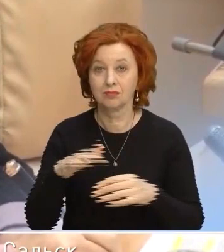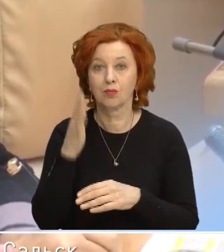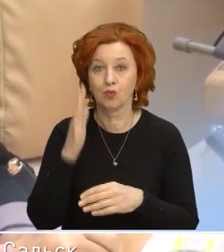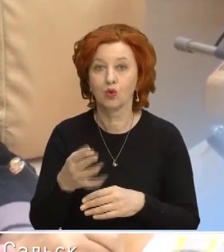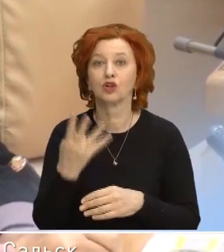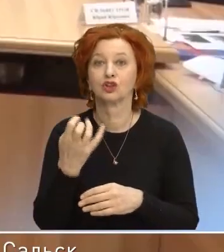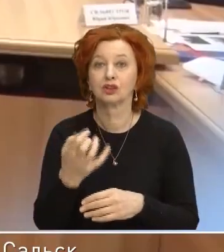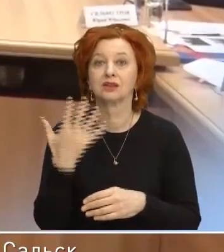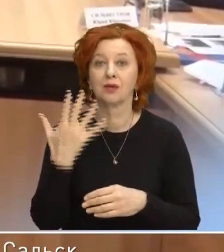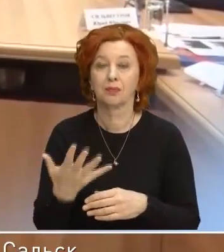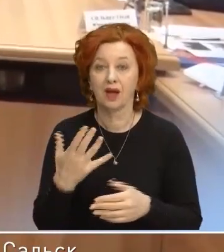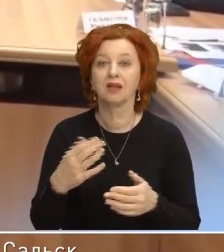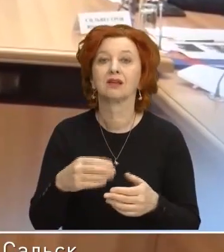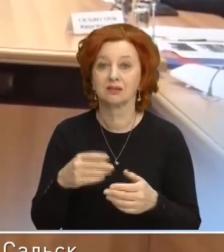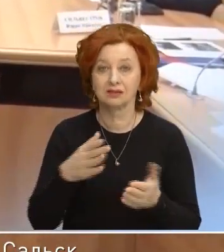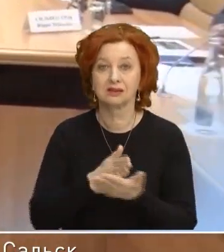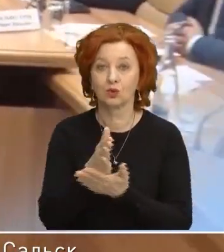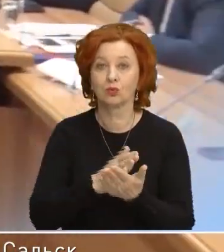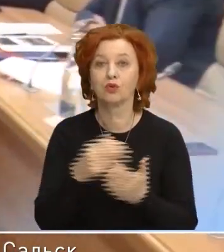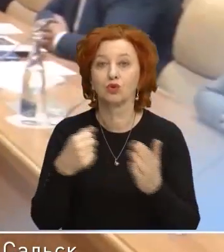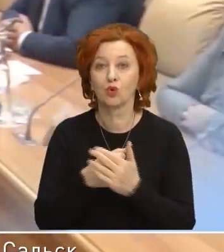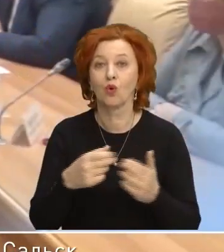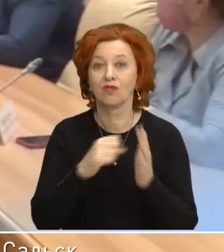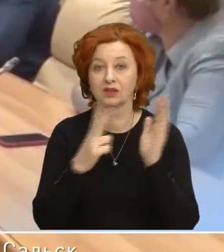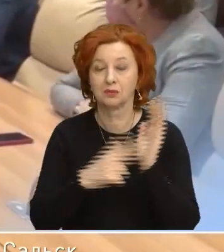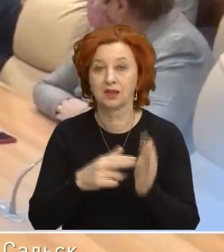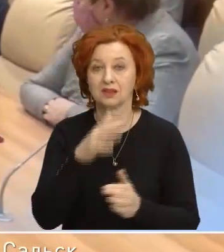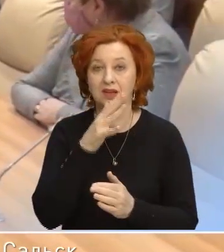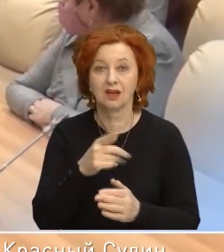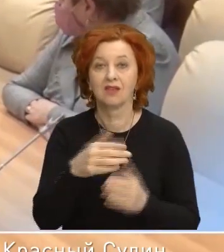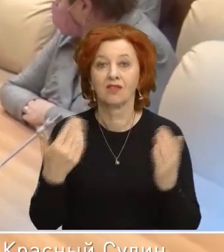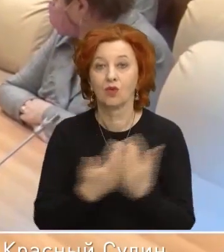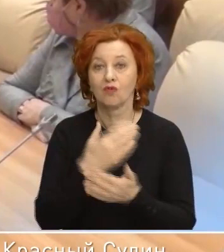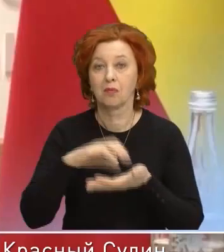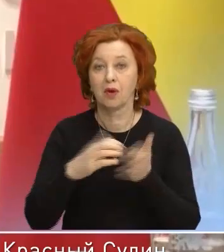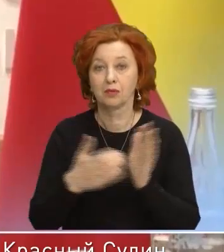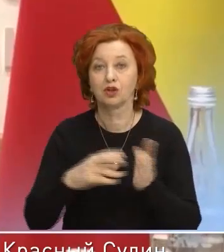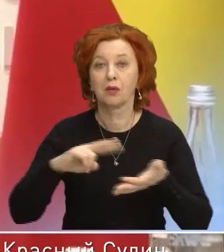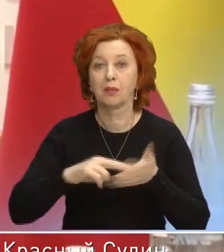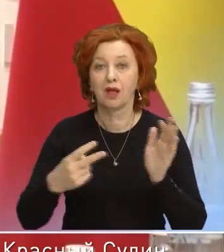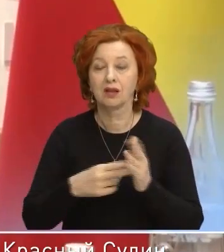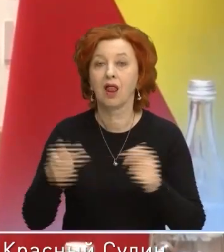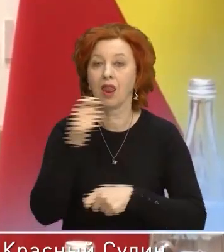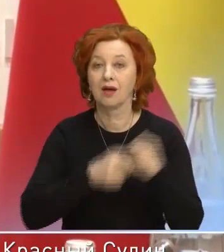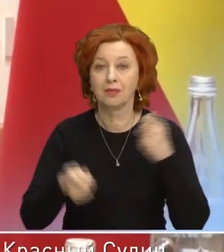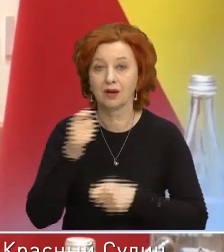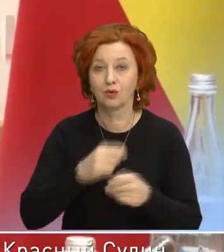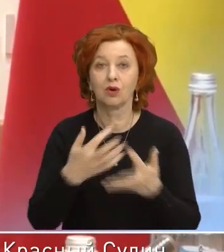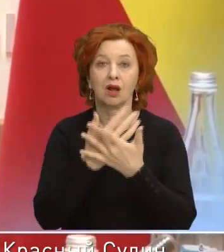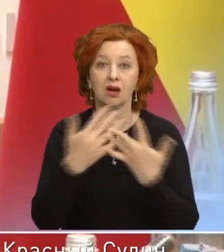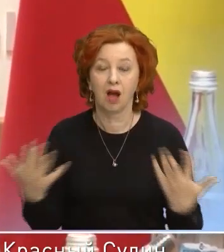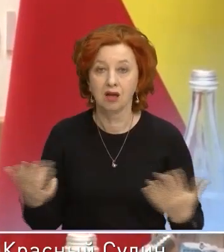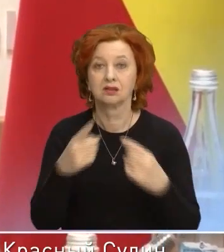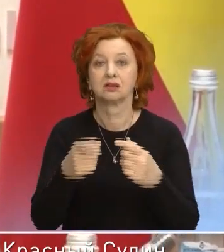будет 405 коек для пациентов в возрасте до 18 лет. В новом помещении разместят лаборатории, отделение